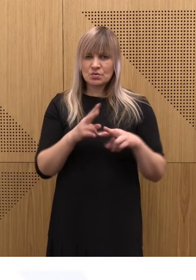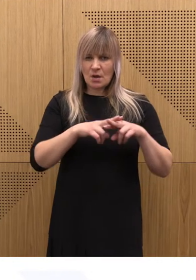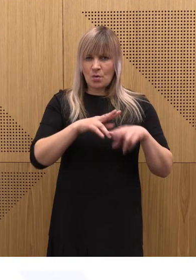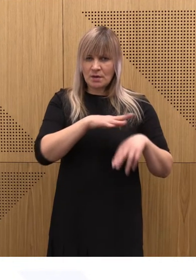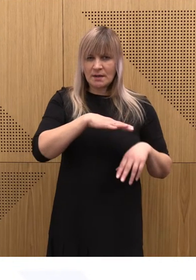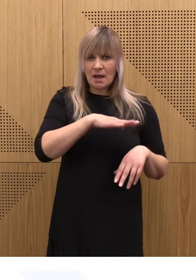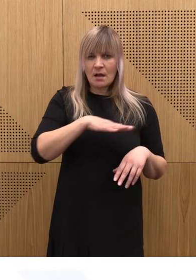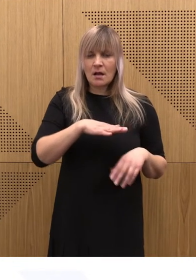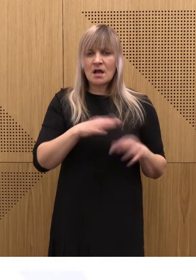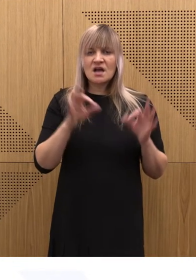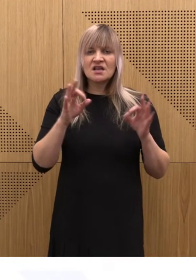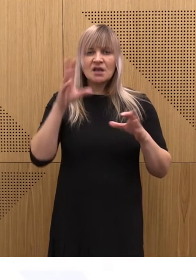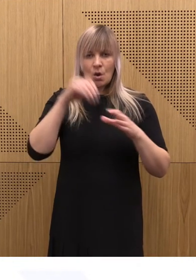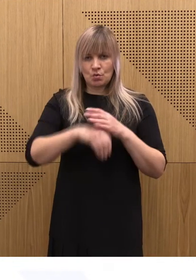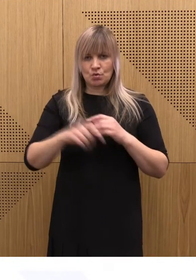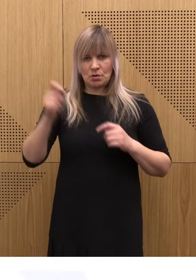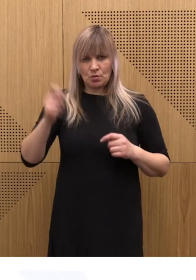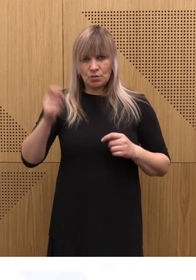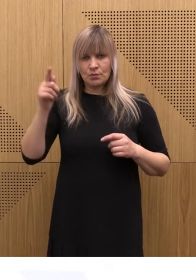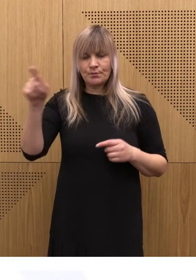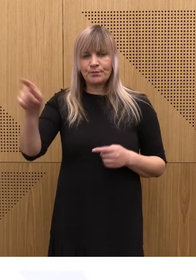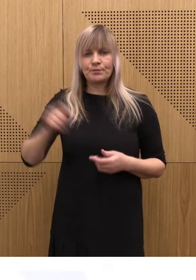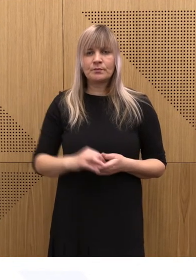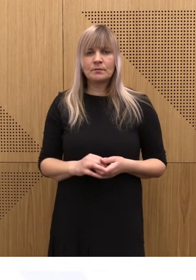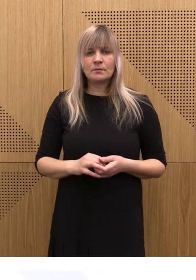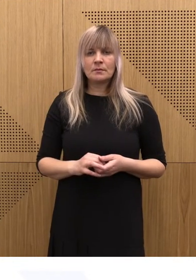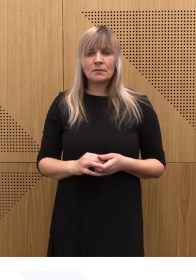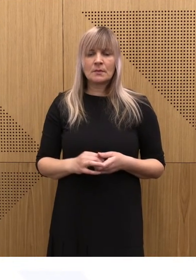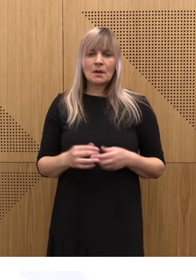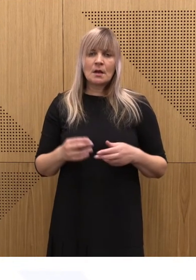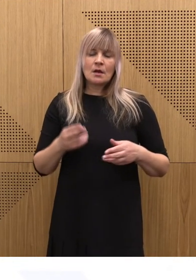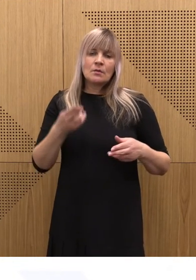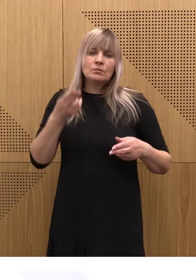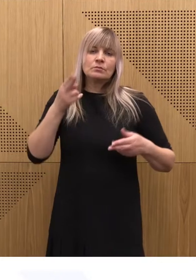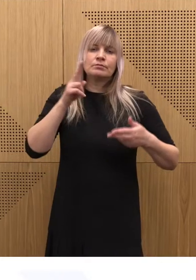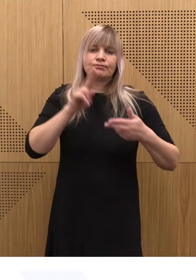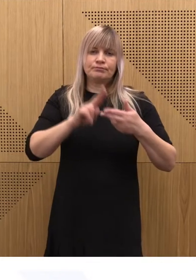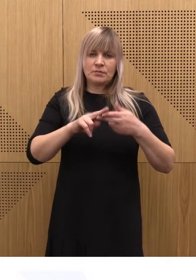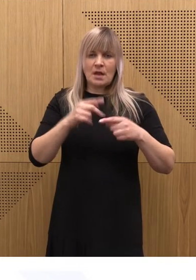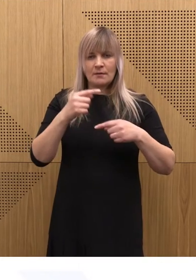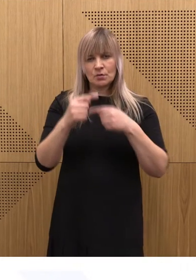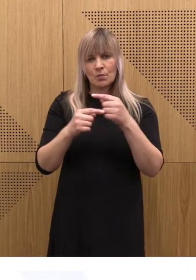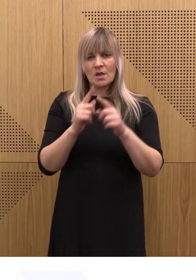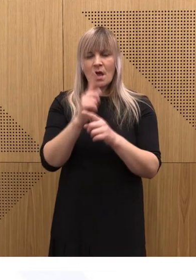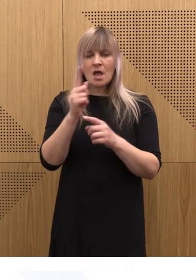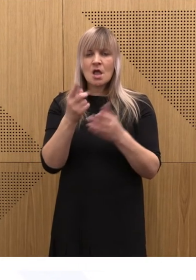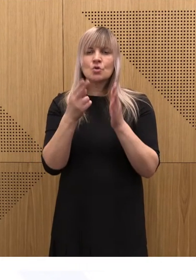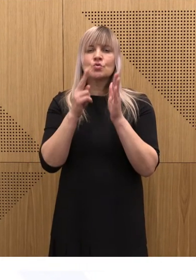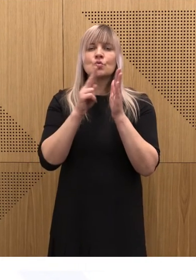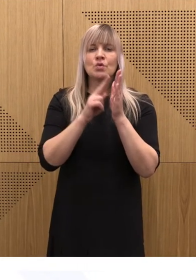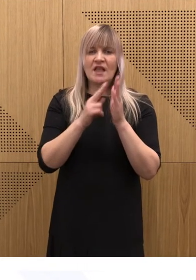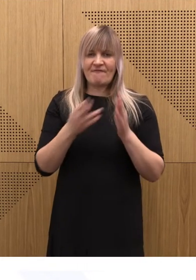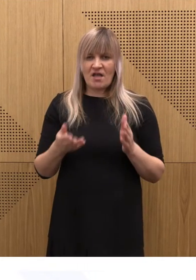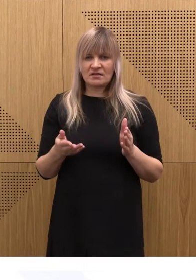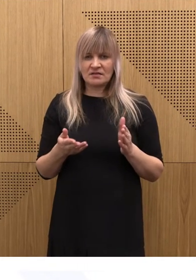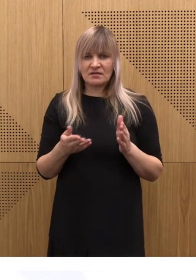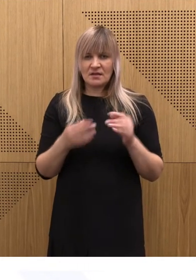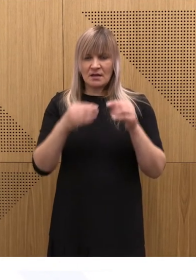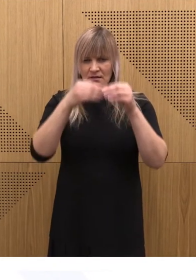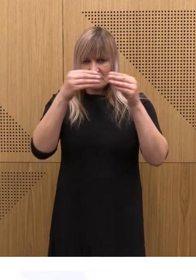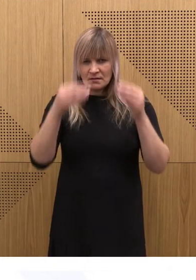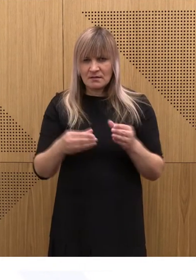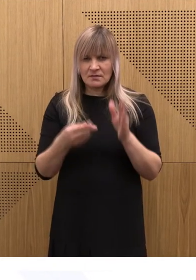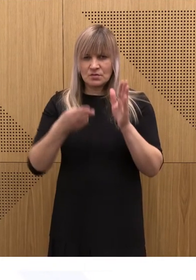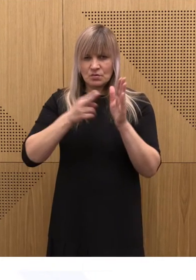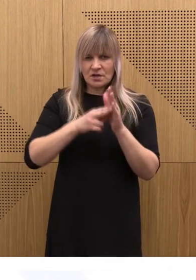konfessioonidega, peamiselt õigeusklikud, kes siis suudlevad sakramendi täitmisel kas ikooni või risti, et seal on nagu pigem need